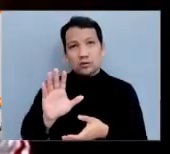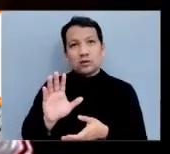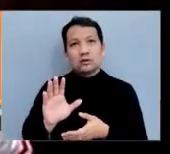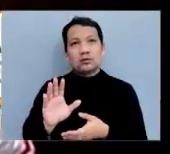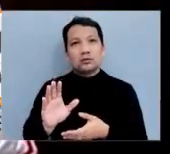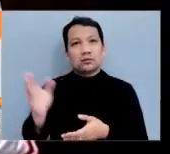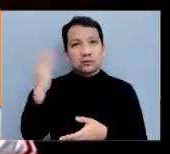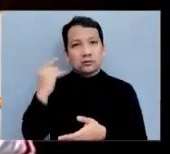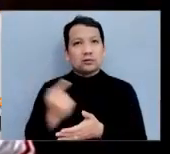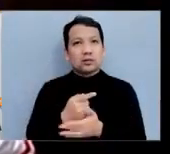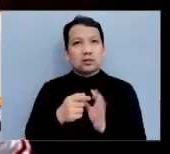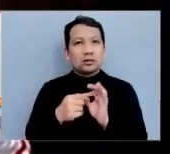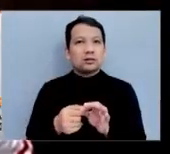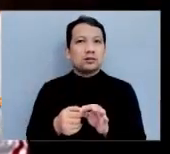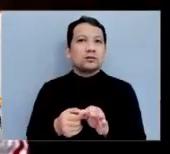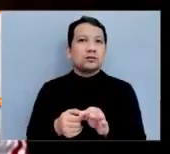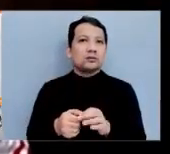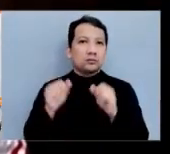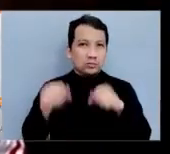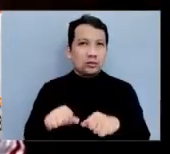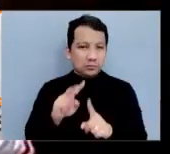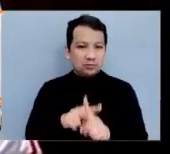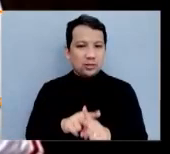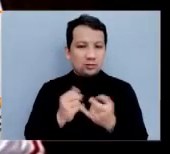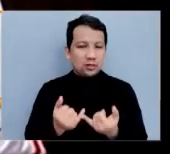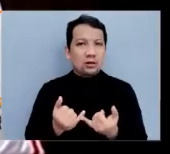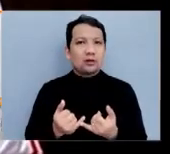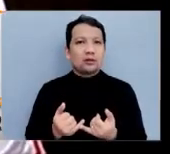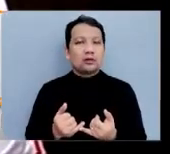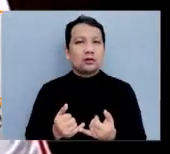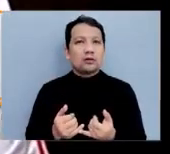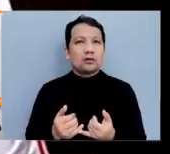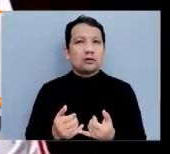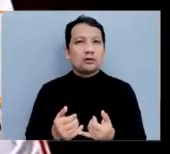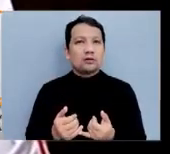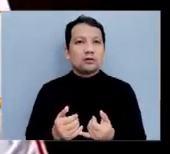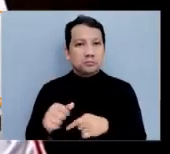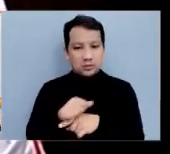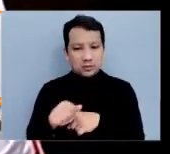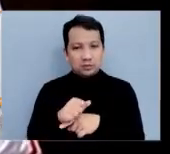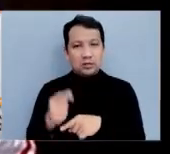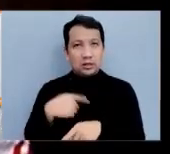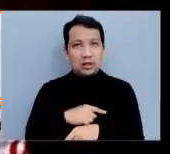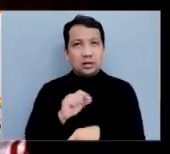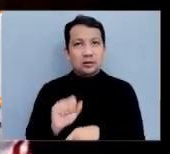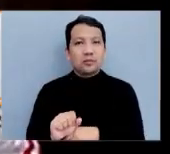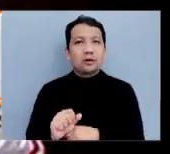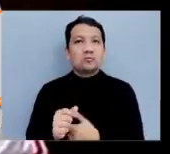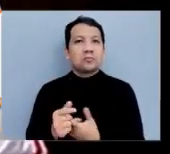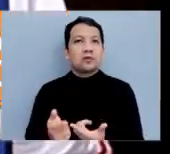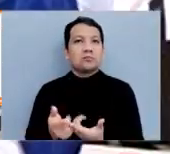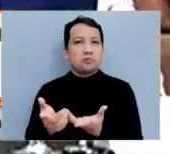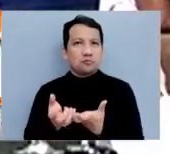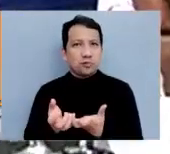last leg, na ma-apply namin dito. Kaya nung nagde-training kami here, yun yung